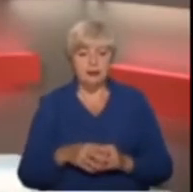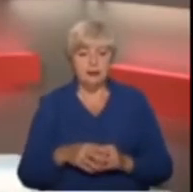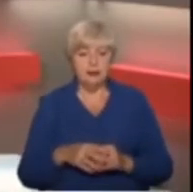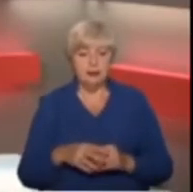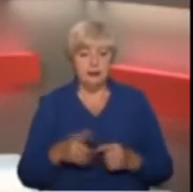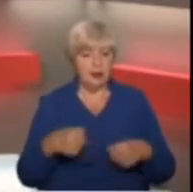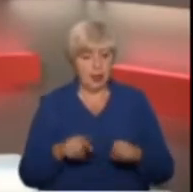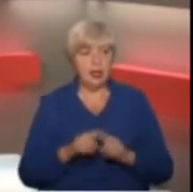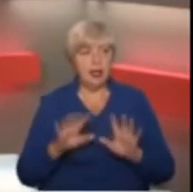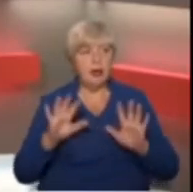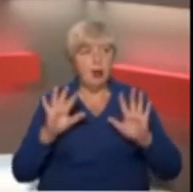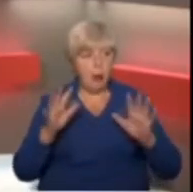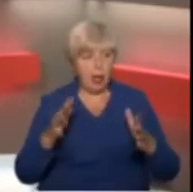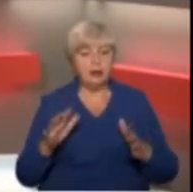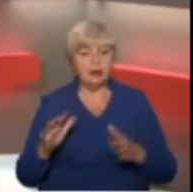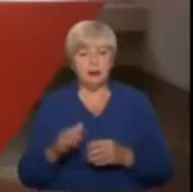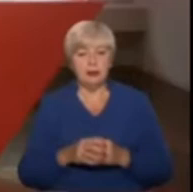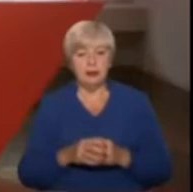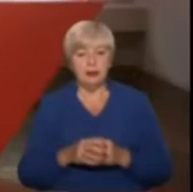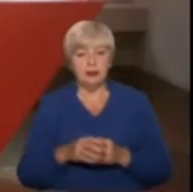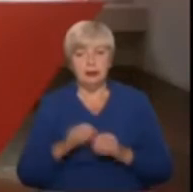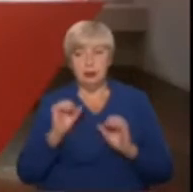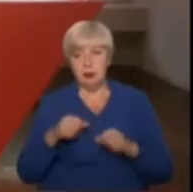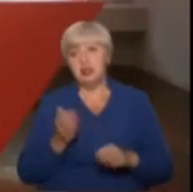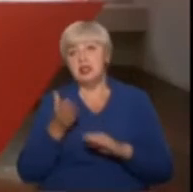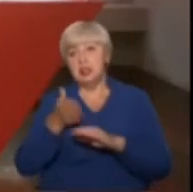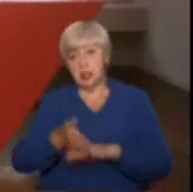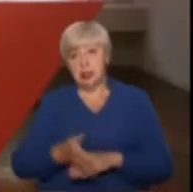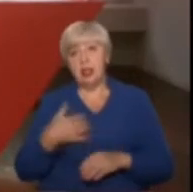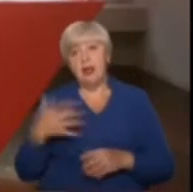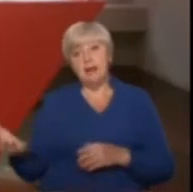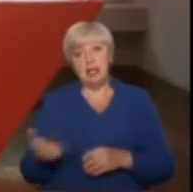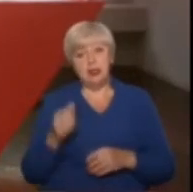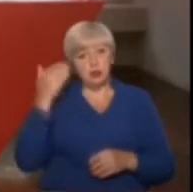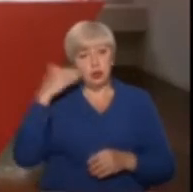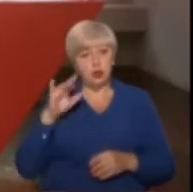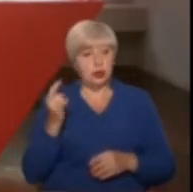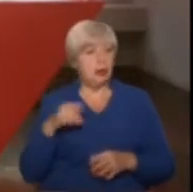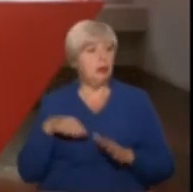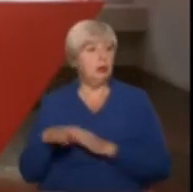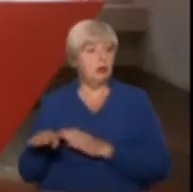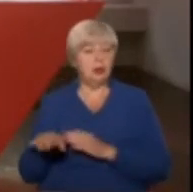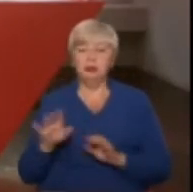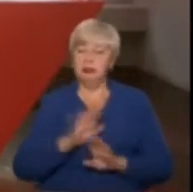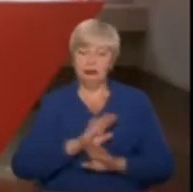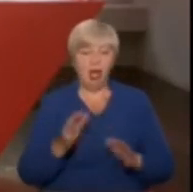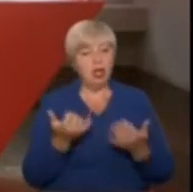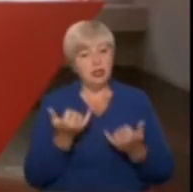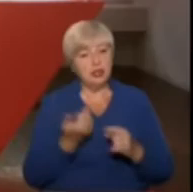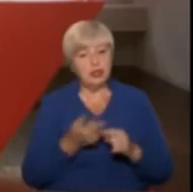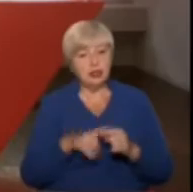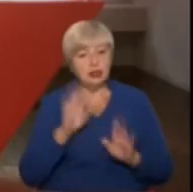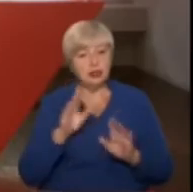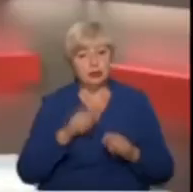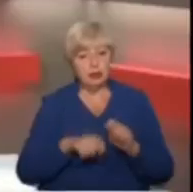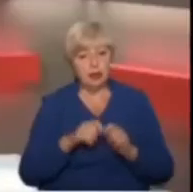такі моменти, які... Тобто можна зайти, взяти чужу дитину і піти з нею, так? Можна, звичайно, можна, а зараз це буде перевірятися, зараз буде